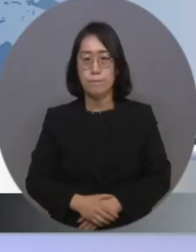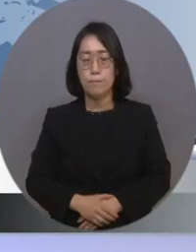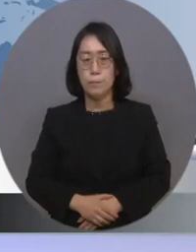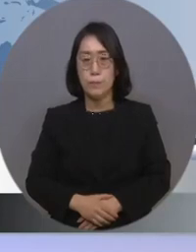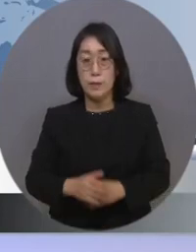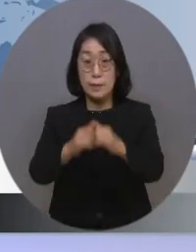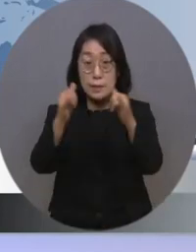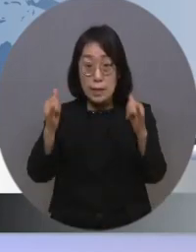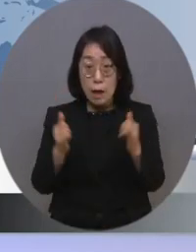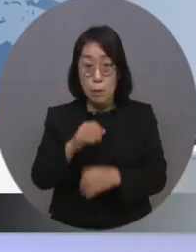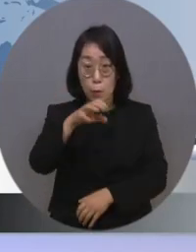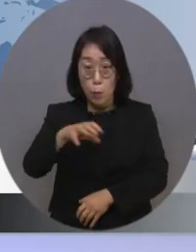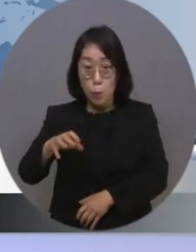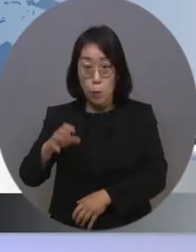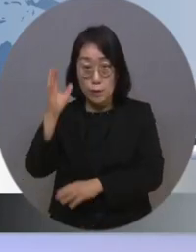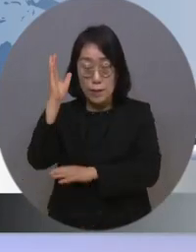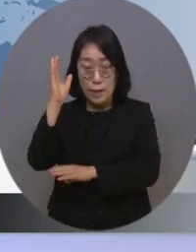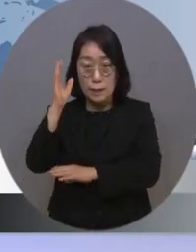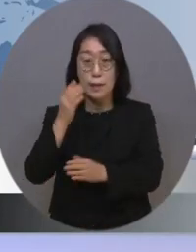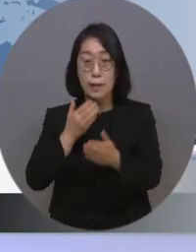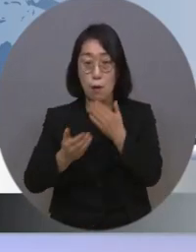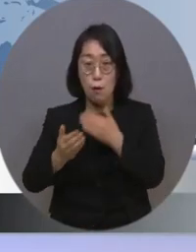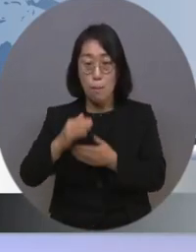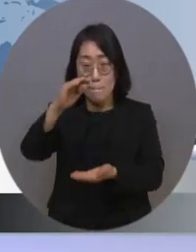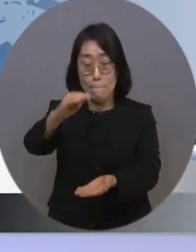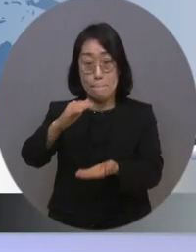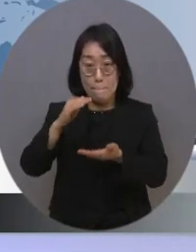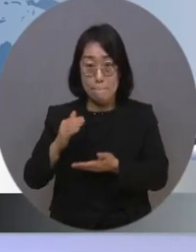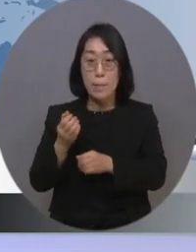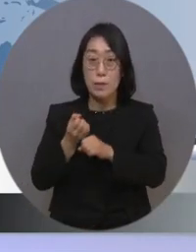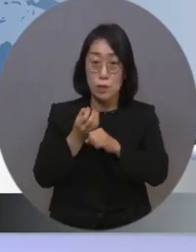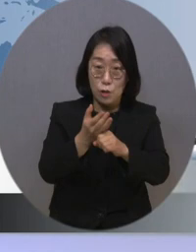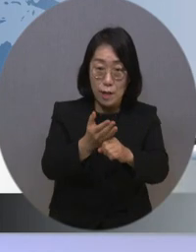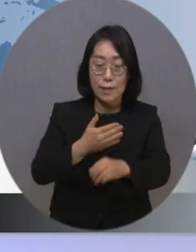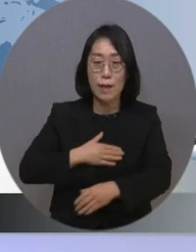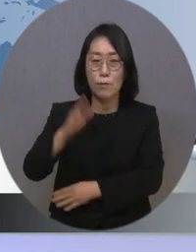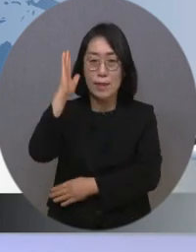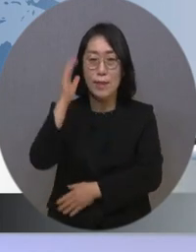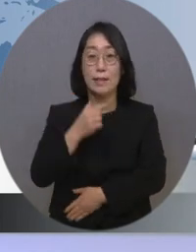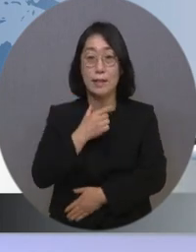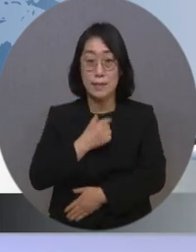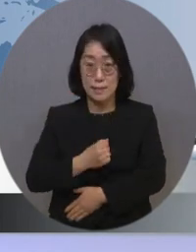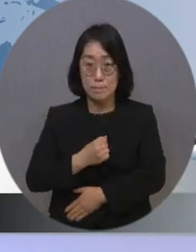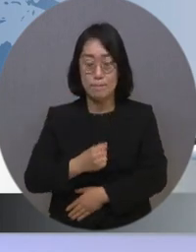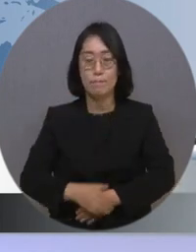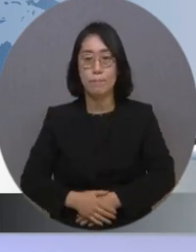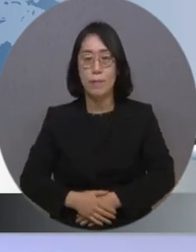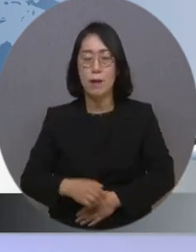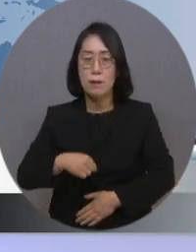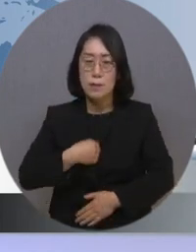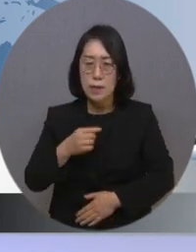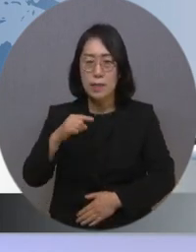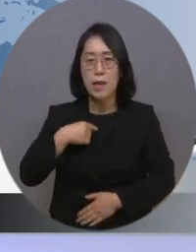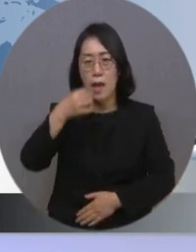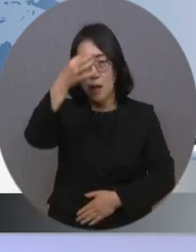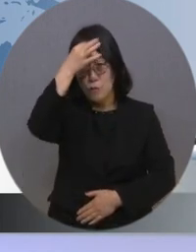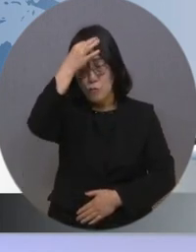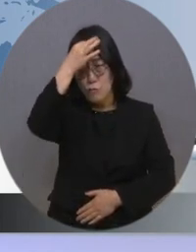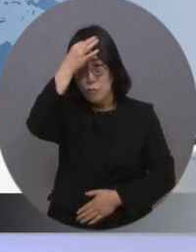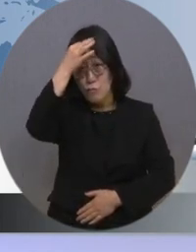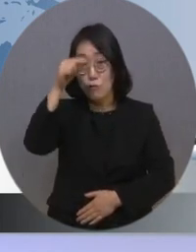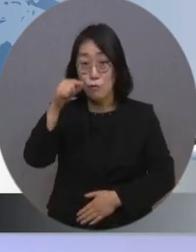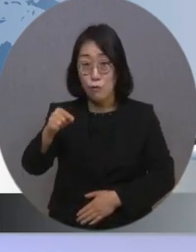우리 사회 곳곳의 이야기를 사연과 제보로 직접 만나보는 나도 말 좀 합시다입니다. 이 자신의 예술적 재능을